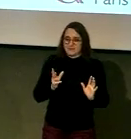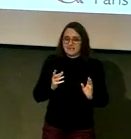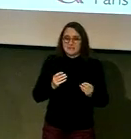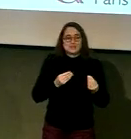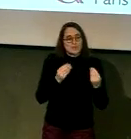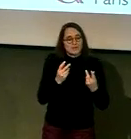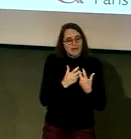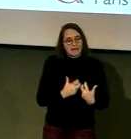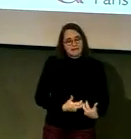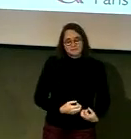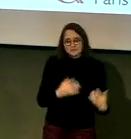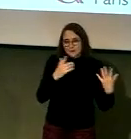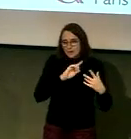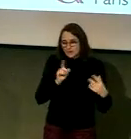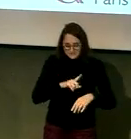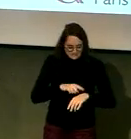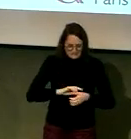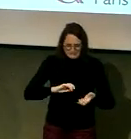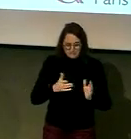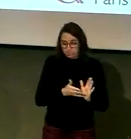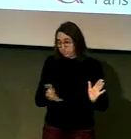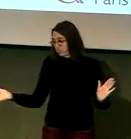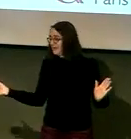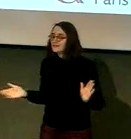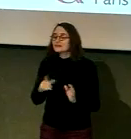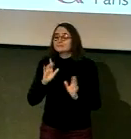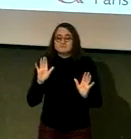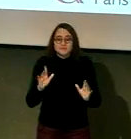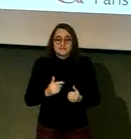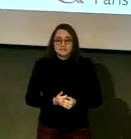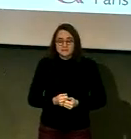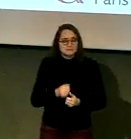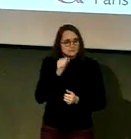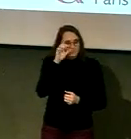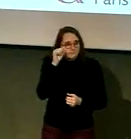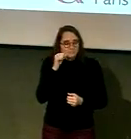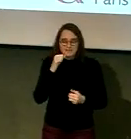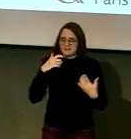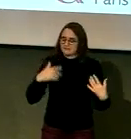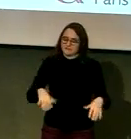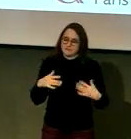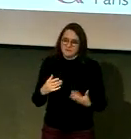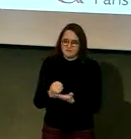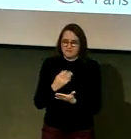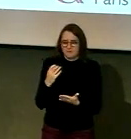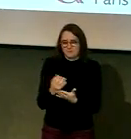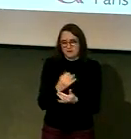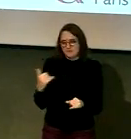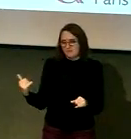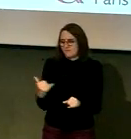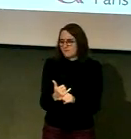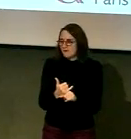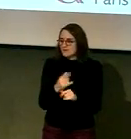d'exemples, sinon on ne va pas être juste dans l'heure, mais si on voit toutes les informations erronées autour des